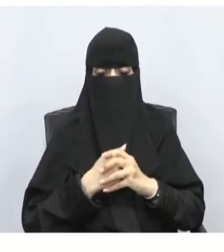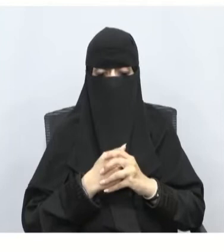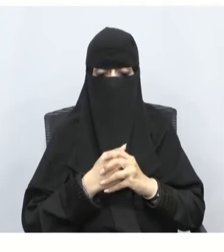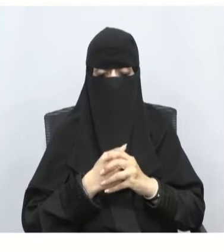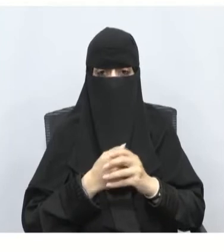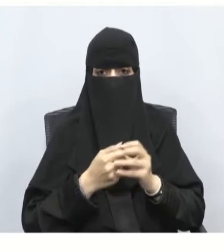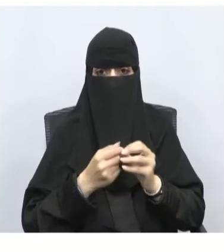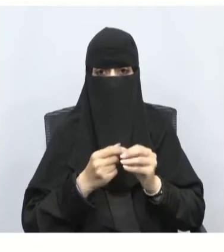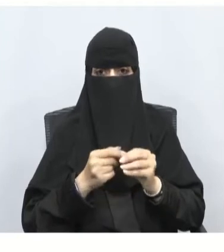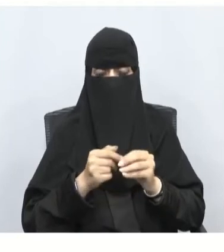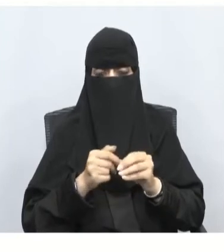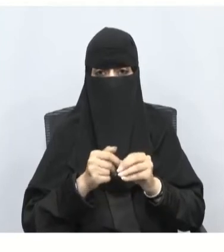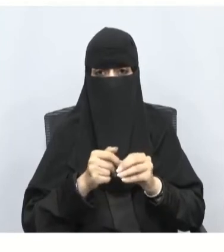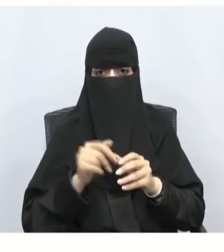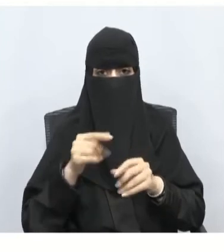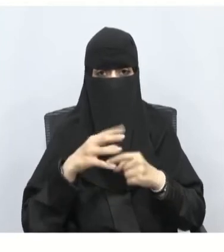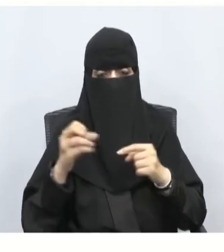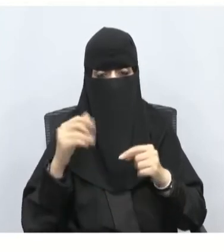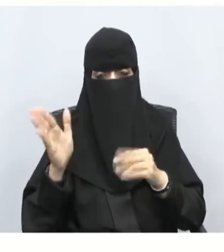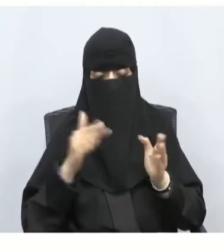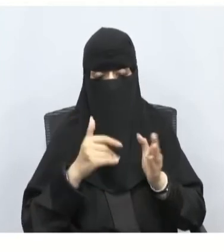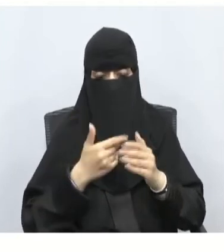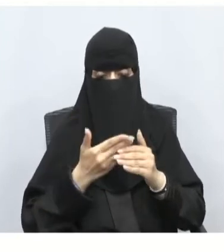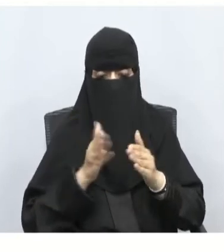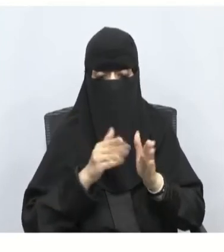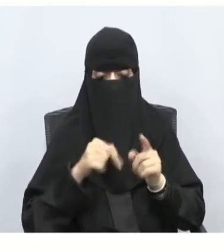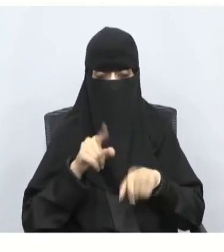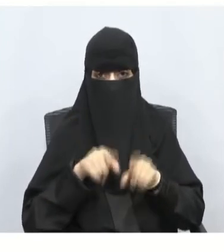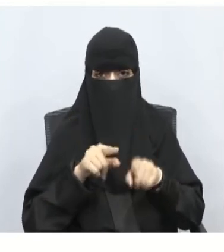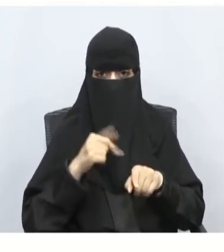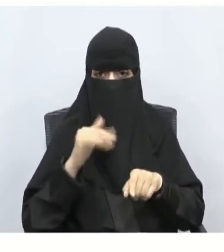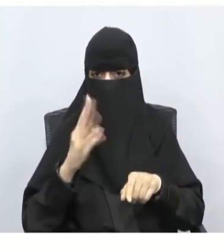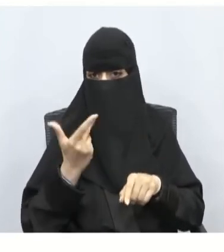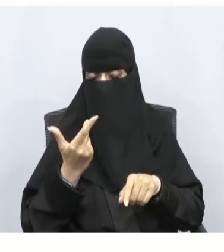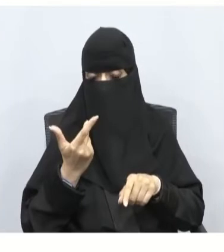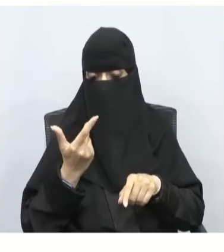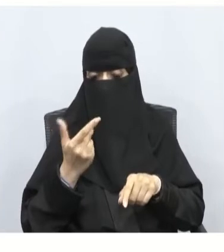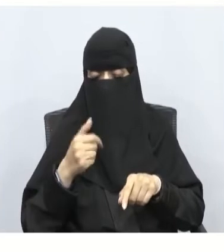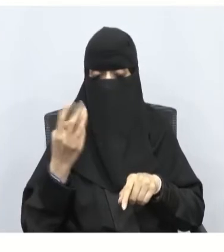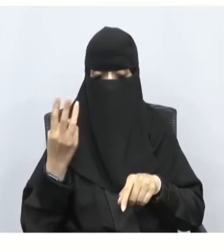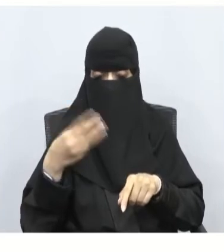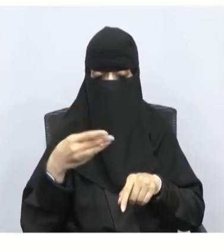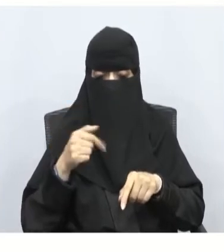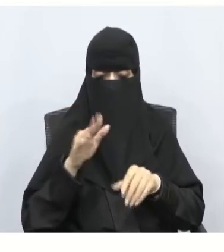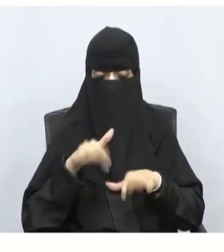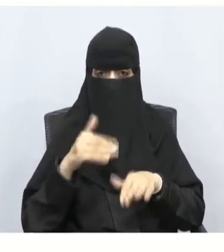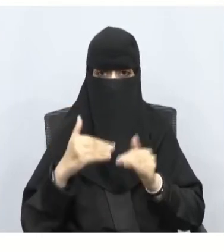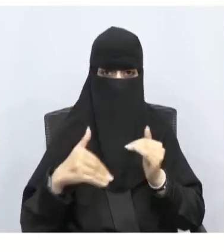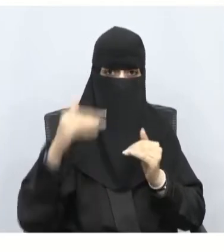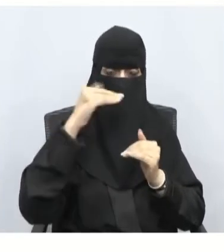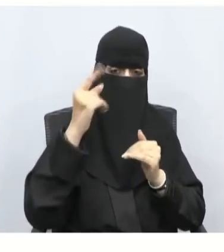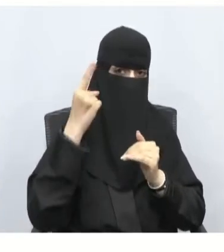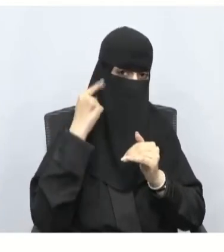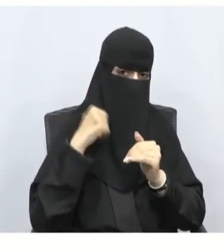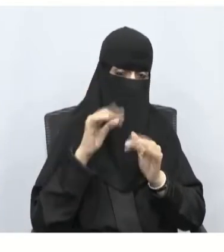80، إذن 110 ناقص 80 الفرق بينهما كم؟ 30، إذن علو